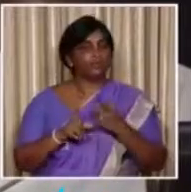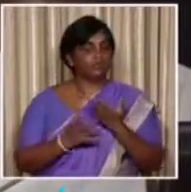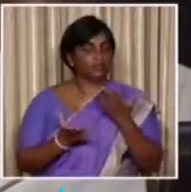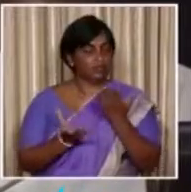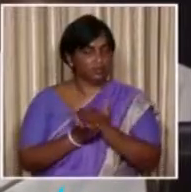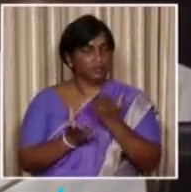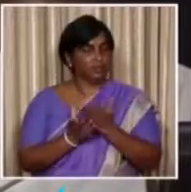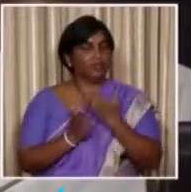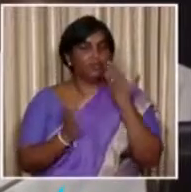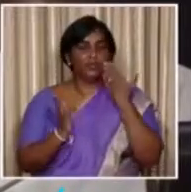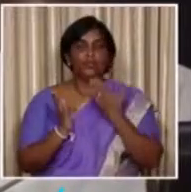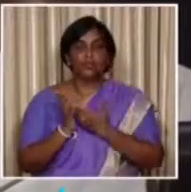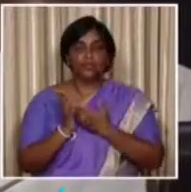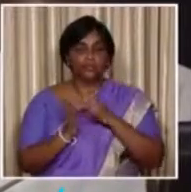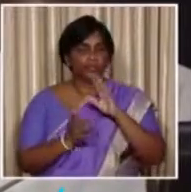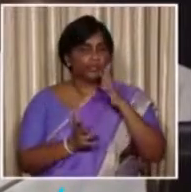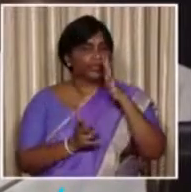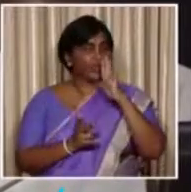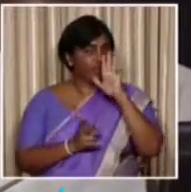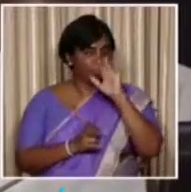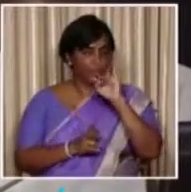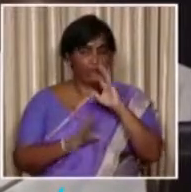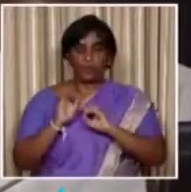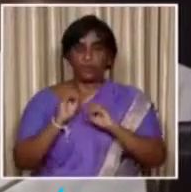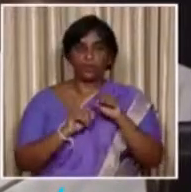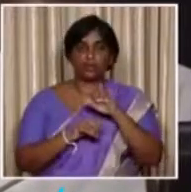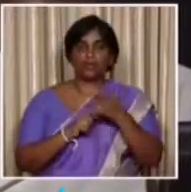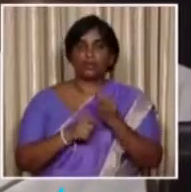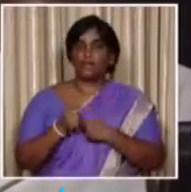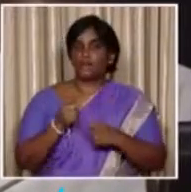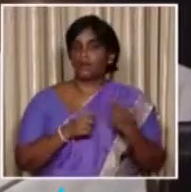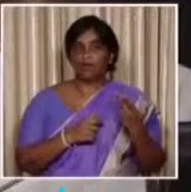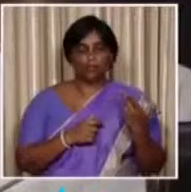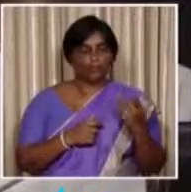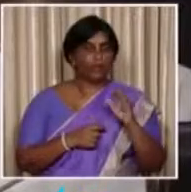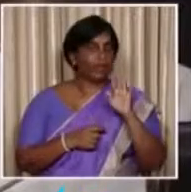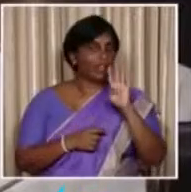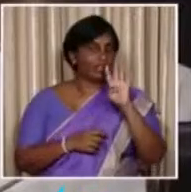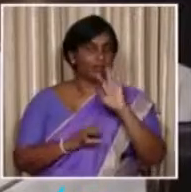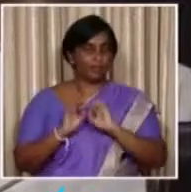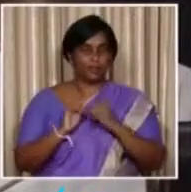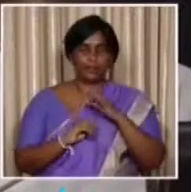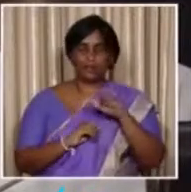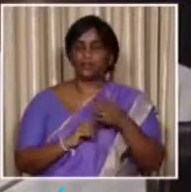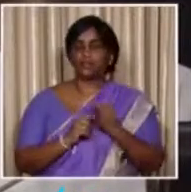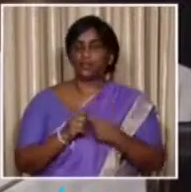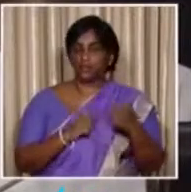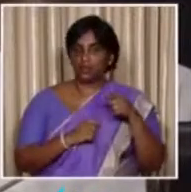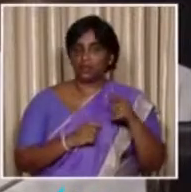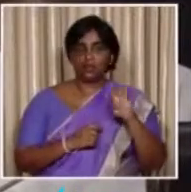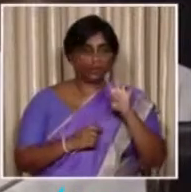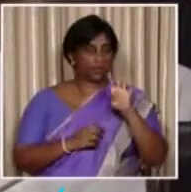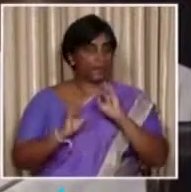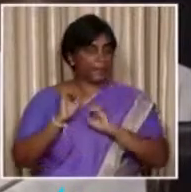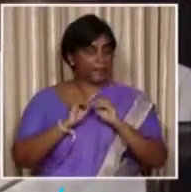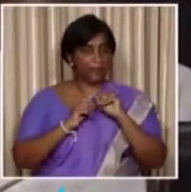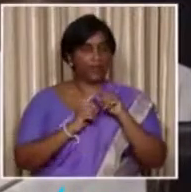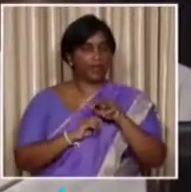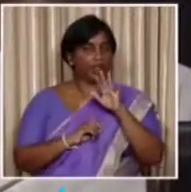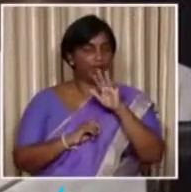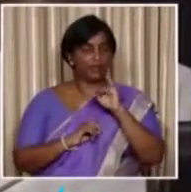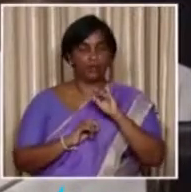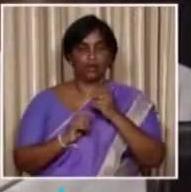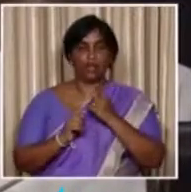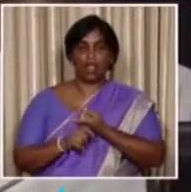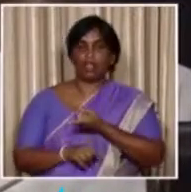තියුණ බලපත්‍ර බැලුවාම 96%ක් ඉඩම විකුණලා නැහැ. 104% ඉඩම තියෙන. ඒතකොට මේ 104%න් දර